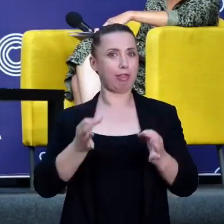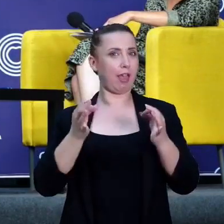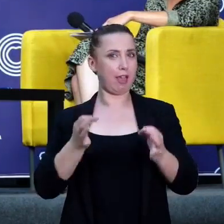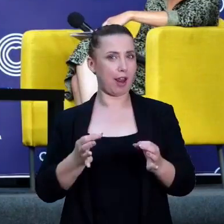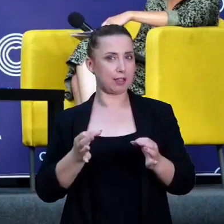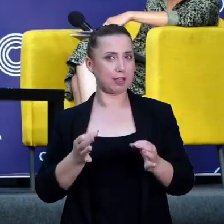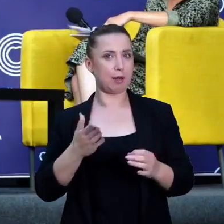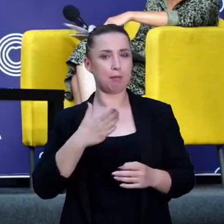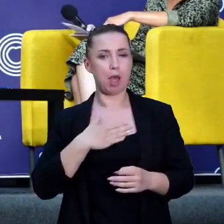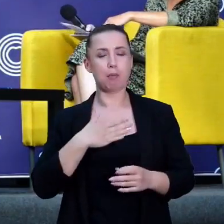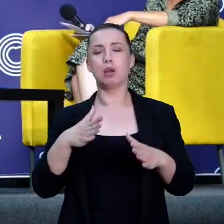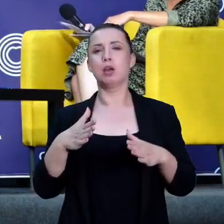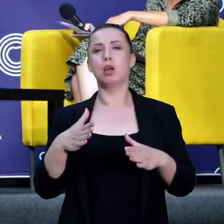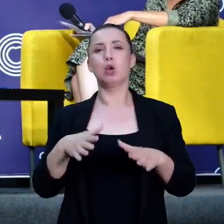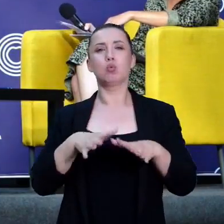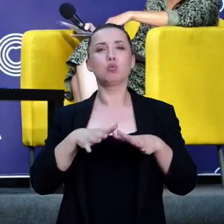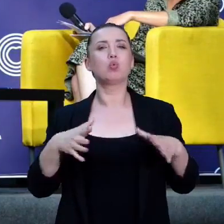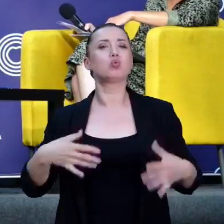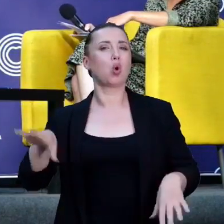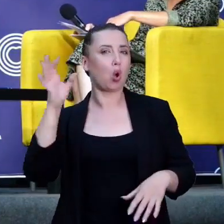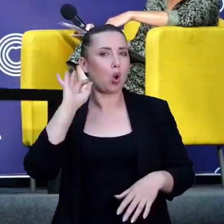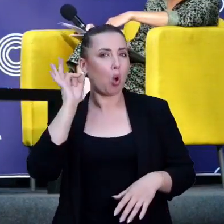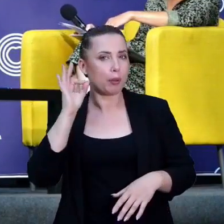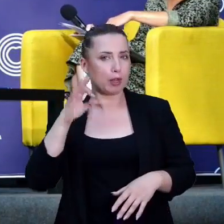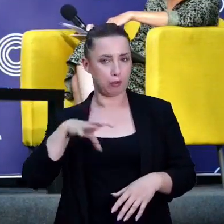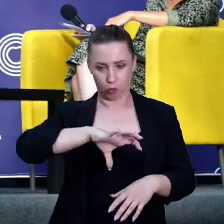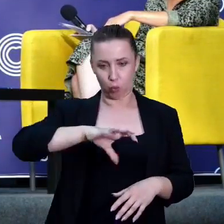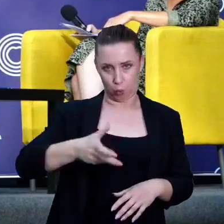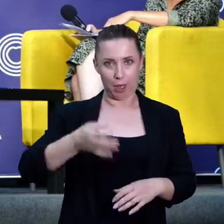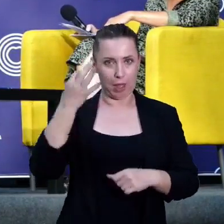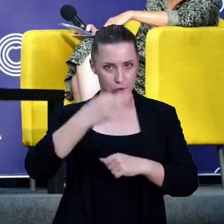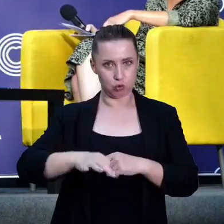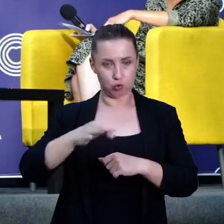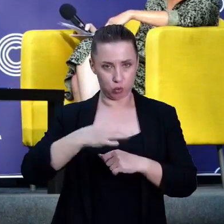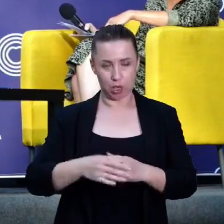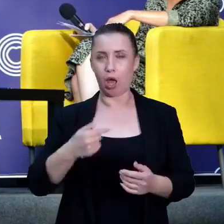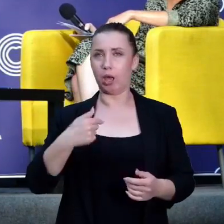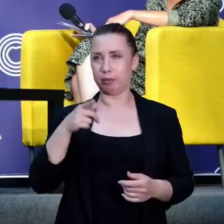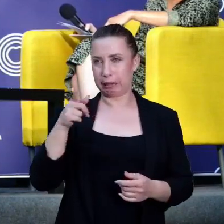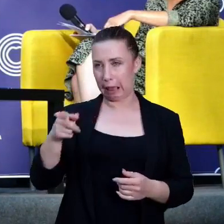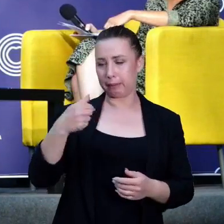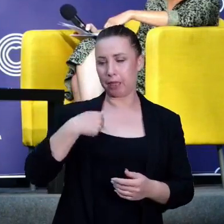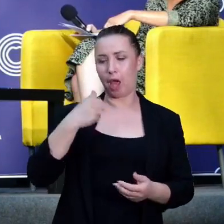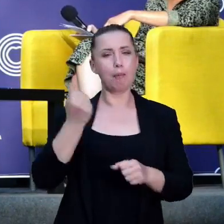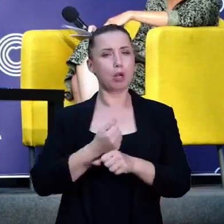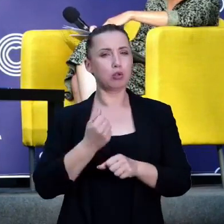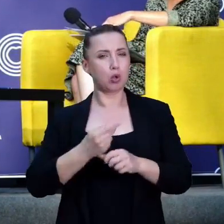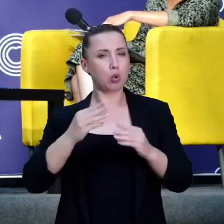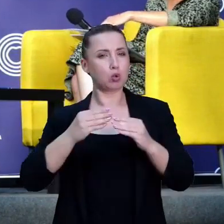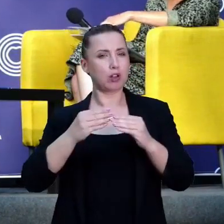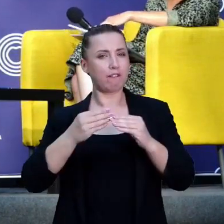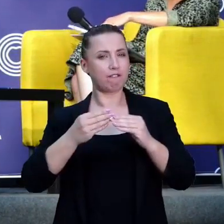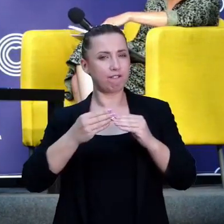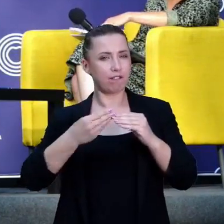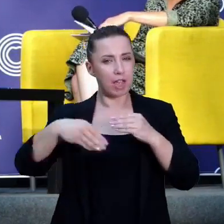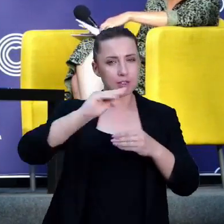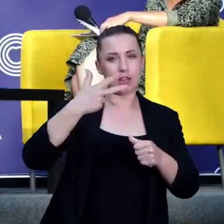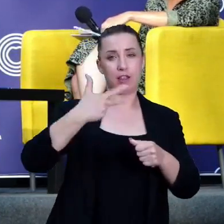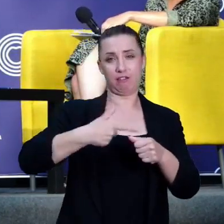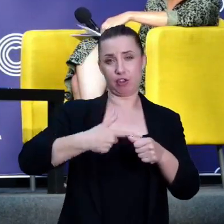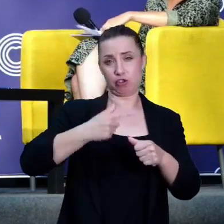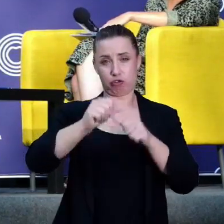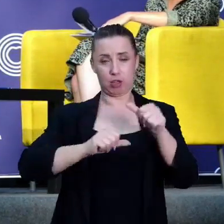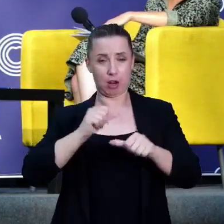jest, najwięcej mamy kobiet chyba od czasu, kiedy tam jestem, a jestem już prawie 20 lat pedagogiem tej